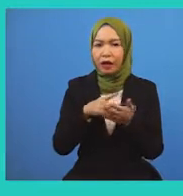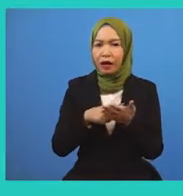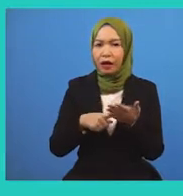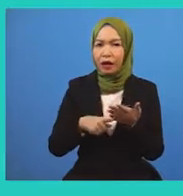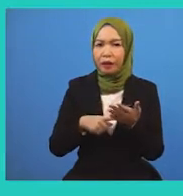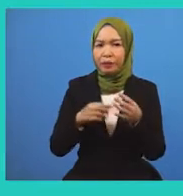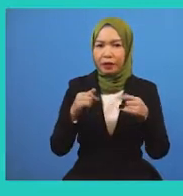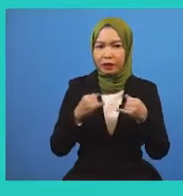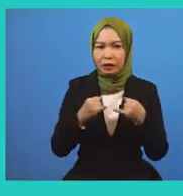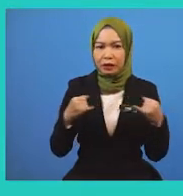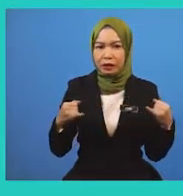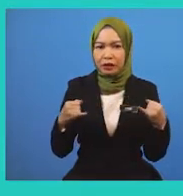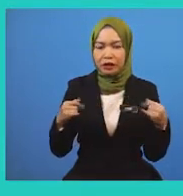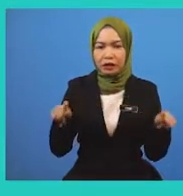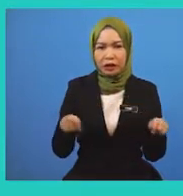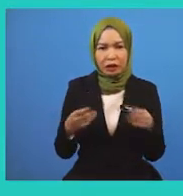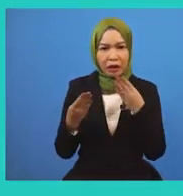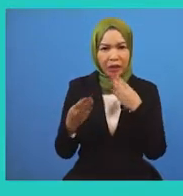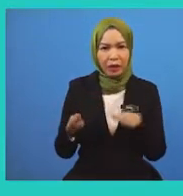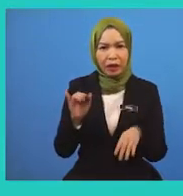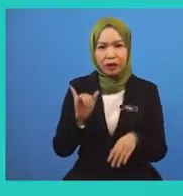Apakah jenis tindak balas yang berlaku?